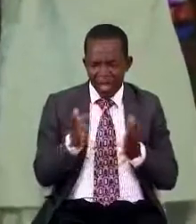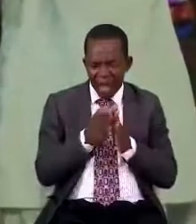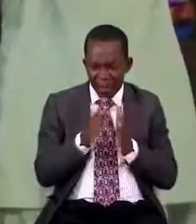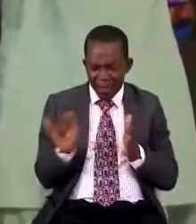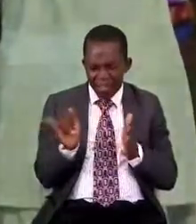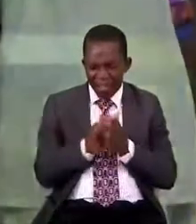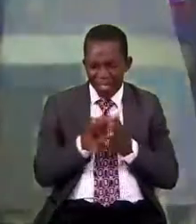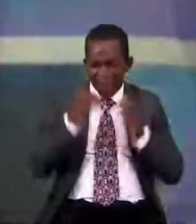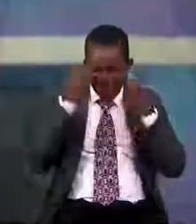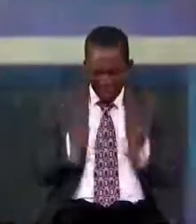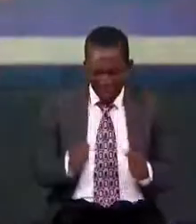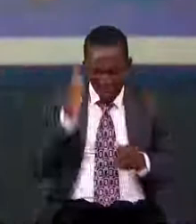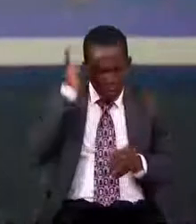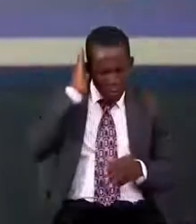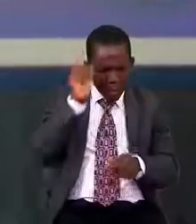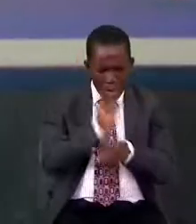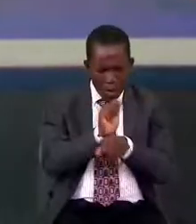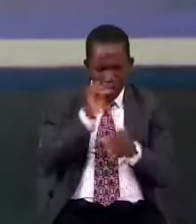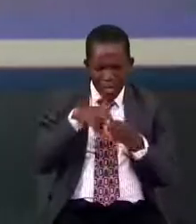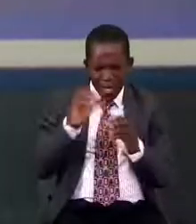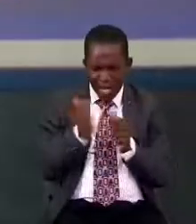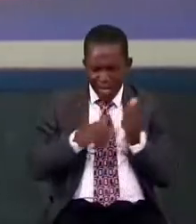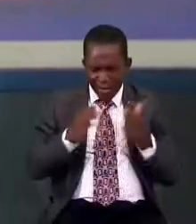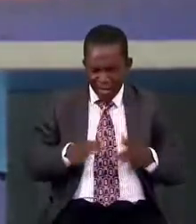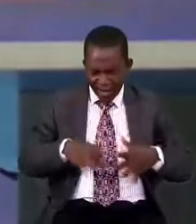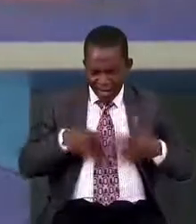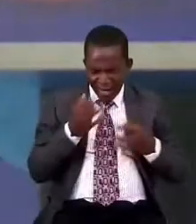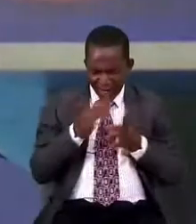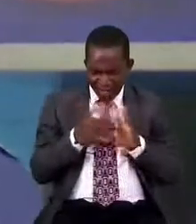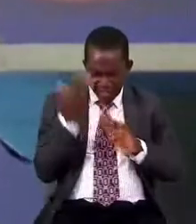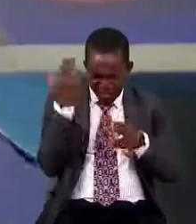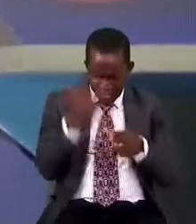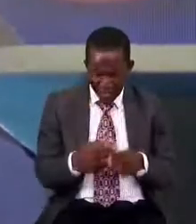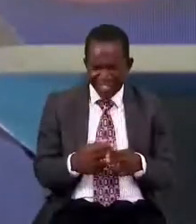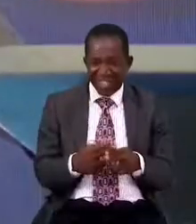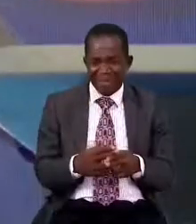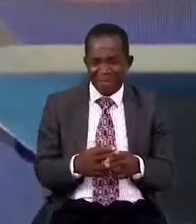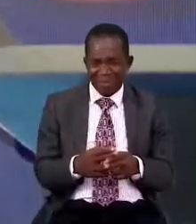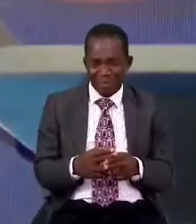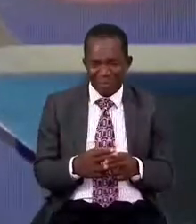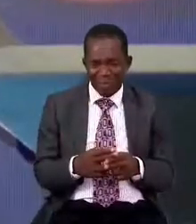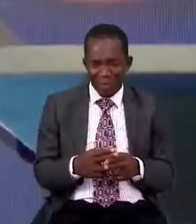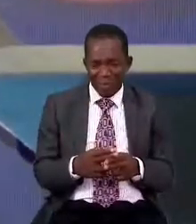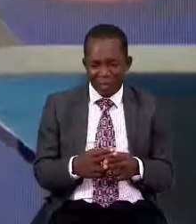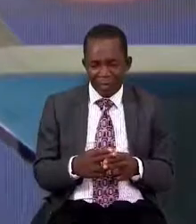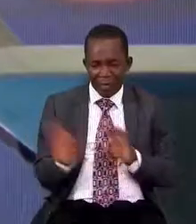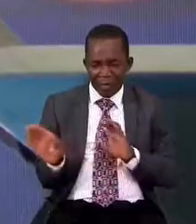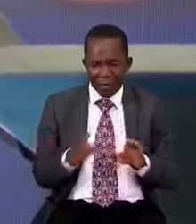de Jésus-Christ. Fais des merveilles dans chaque vie.